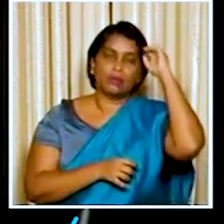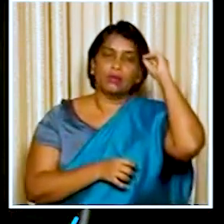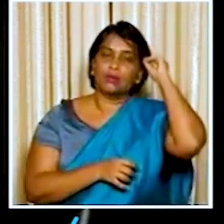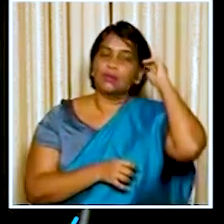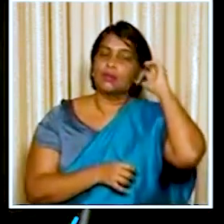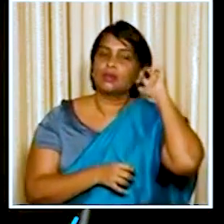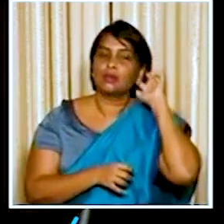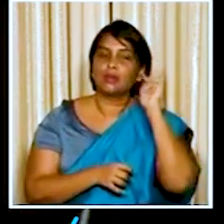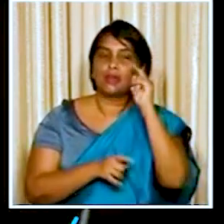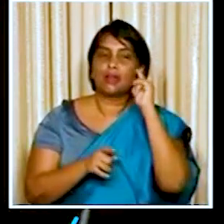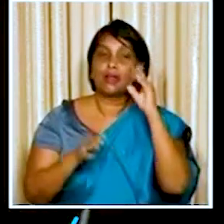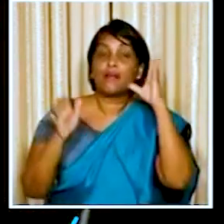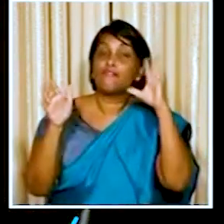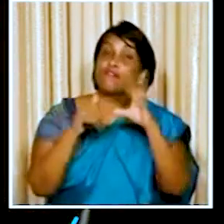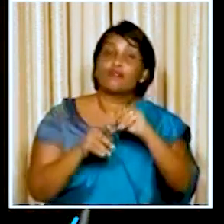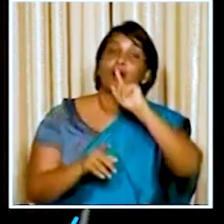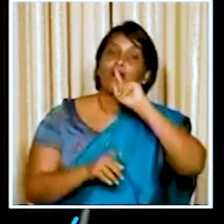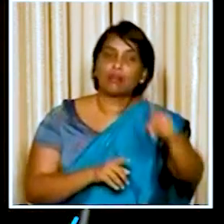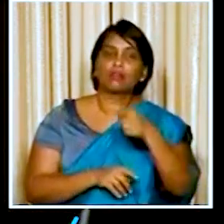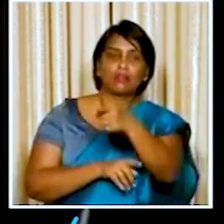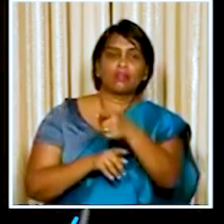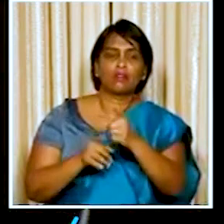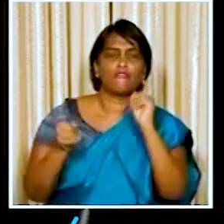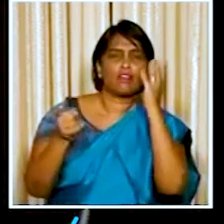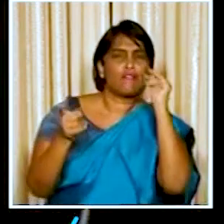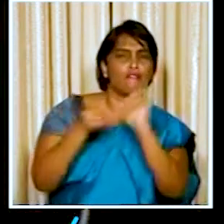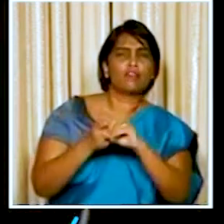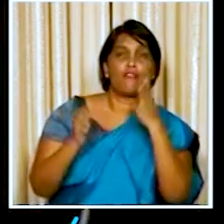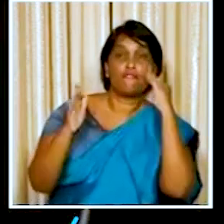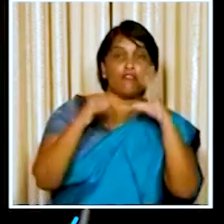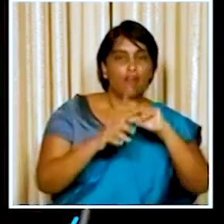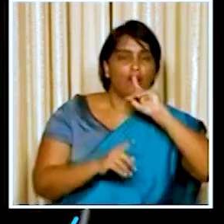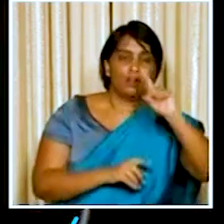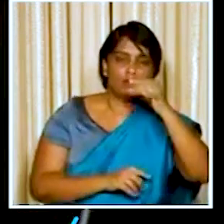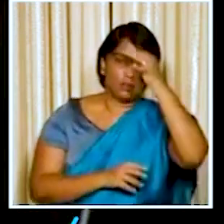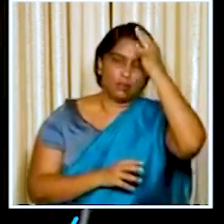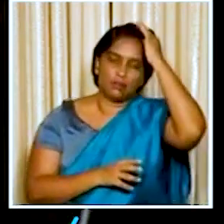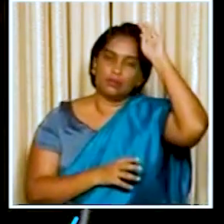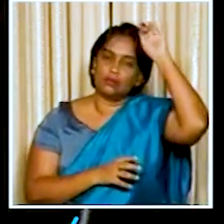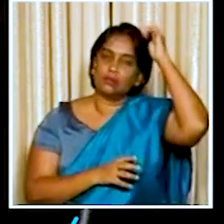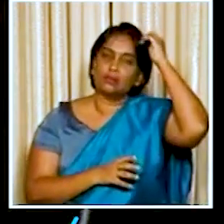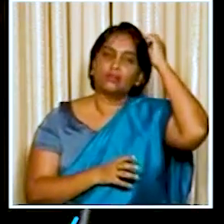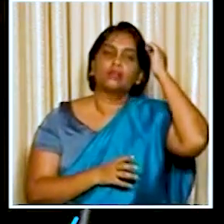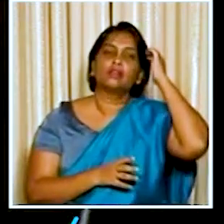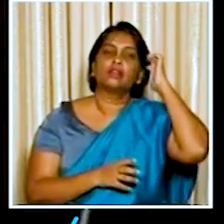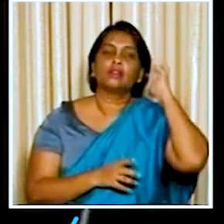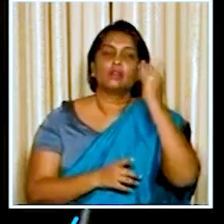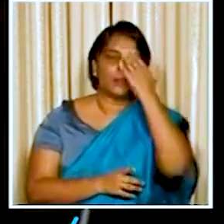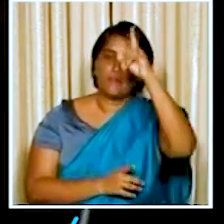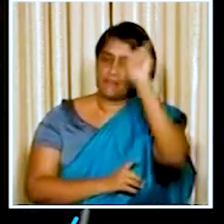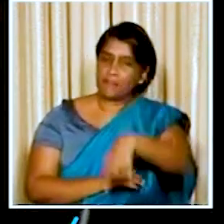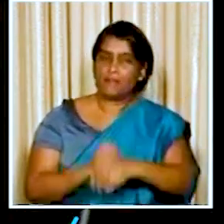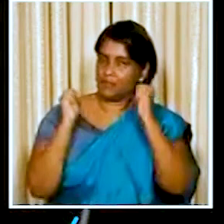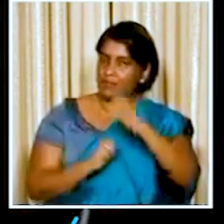බණ්ඩාරගේ බිරිඳවරුන්ගෙන් අහන්න වෙනවා මොකද්ද මේ එරියස් එක කියලා කාන්තාවොත් එක්ක තියෙන හරිද කරුණාකරලා වාඩි වෙන්න